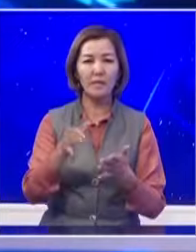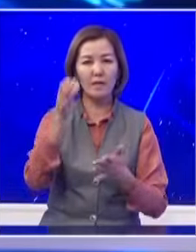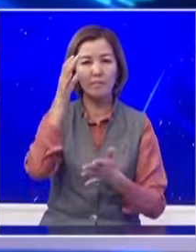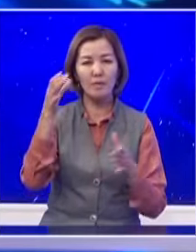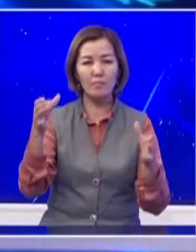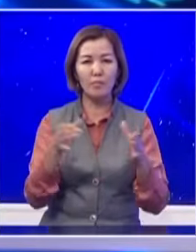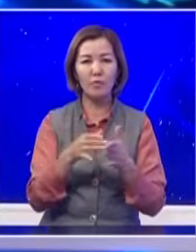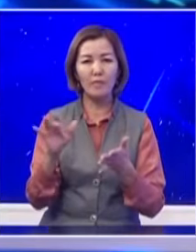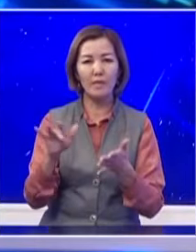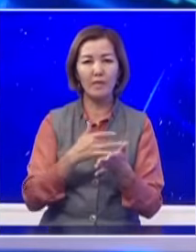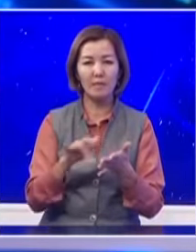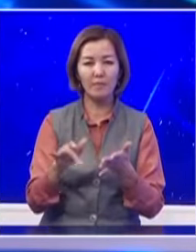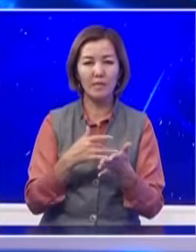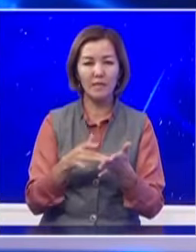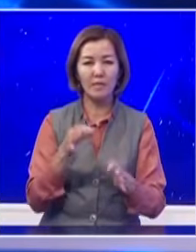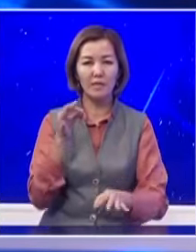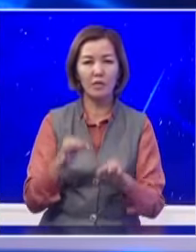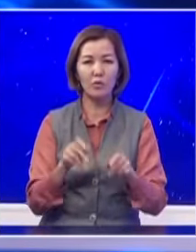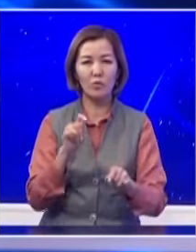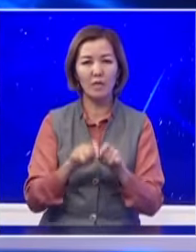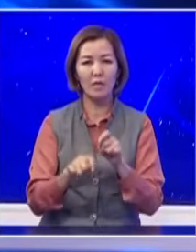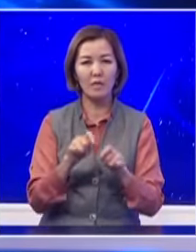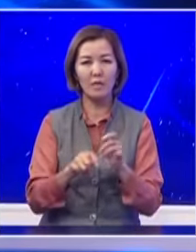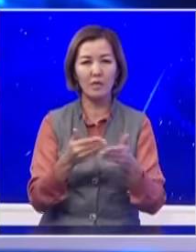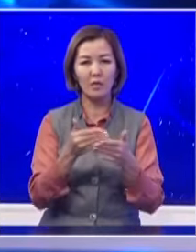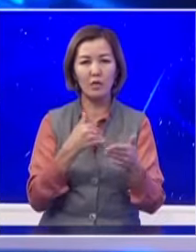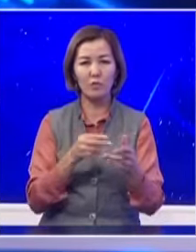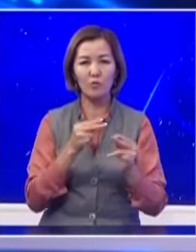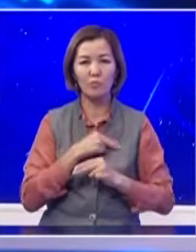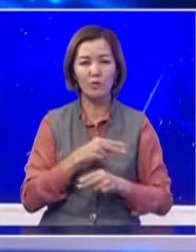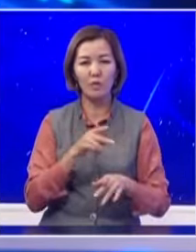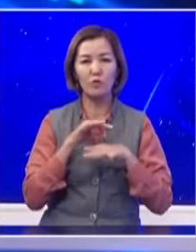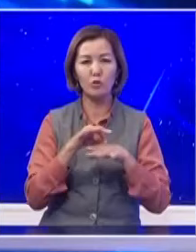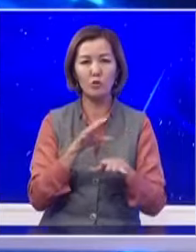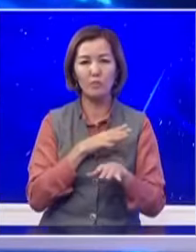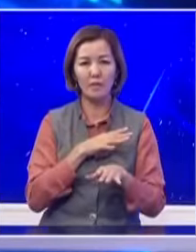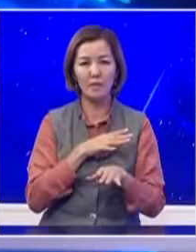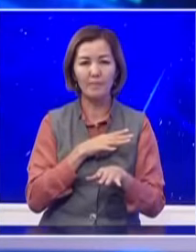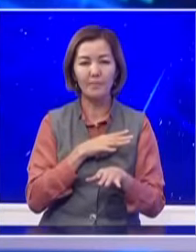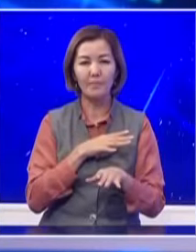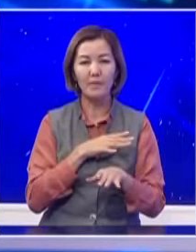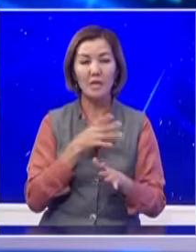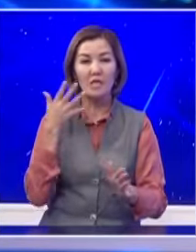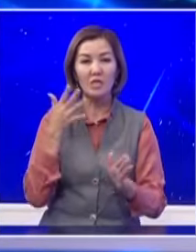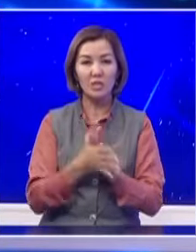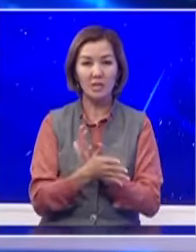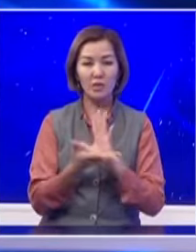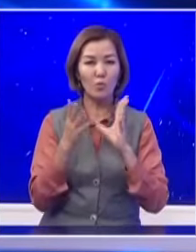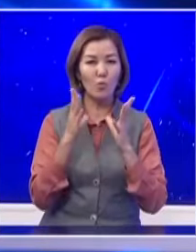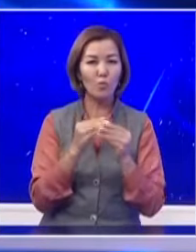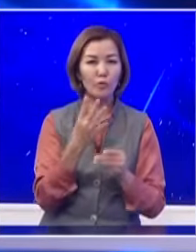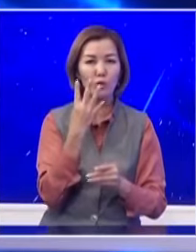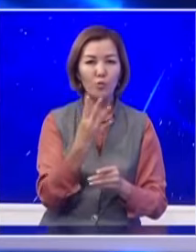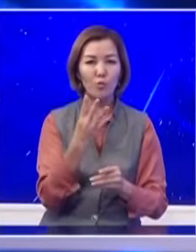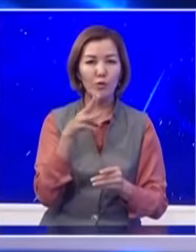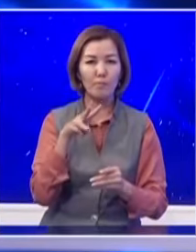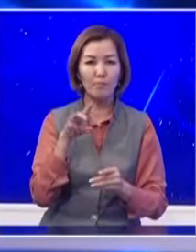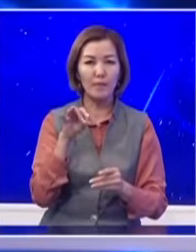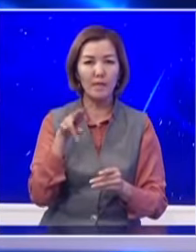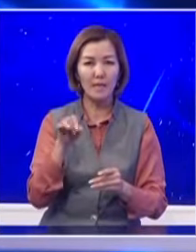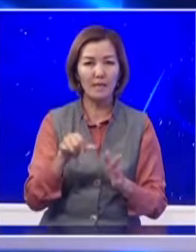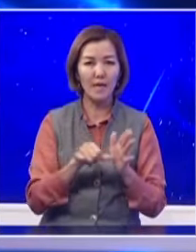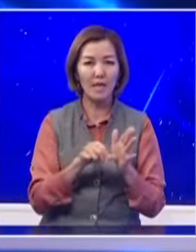Талдықорғанда қалалық білім бөлімінің есепшілеріне қатысты сотқа дейінгі тергеу жұмыстары жүргізіліп жатыр. Олардан келген шығын көлемі 4